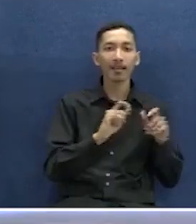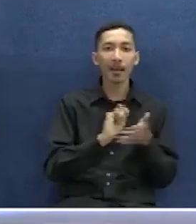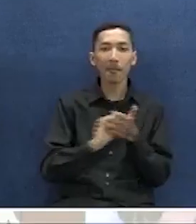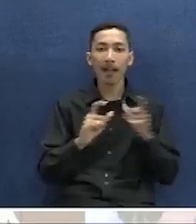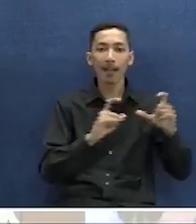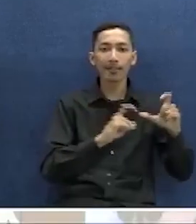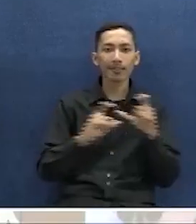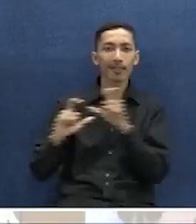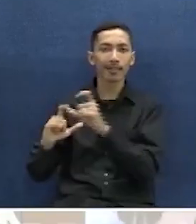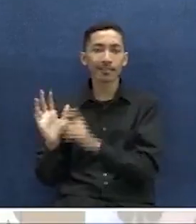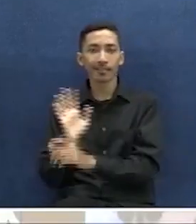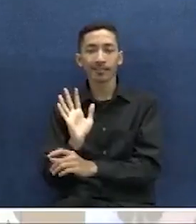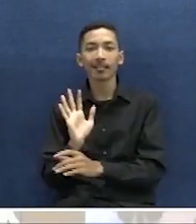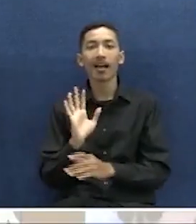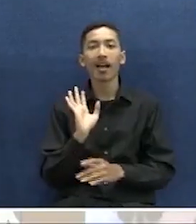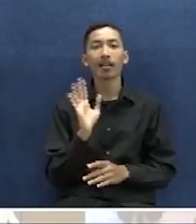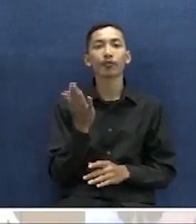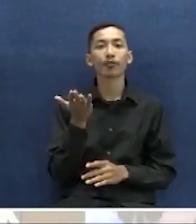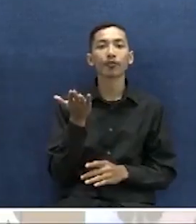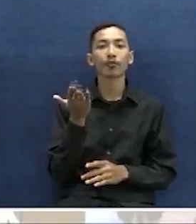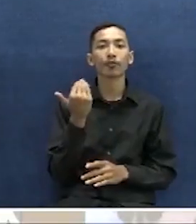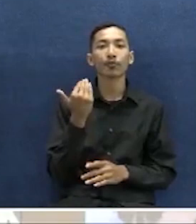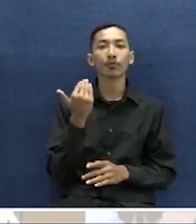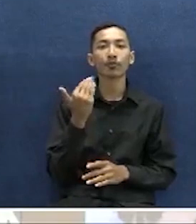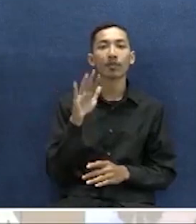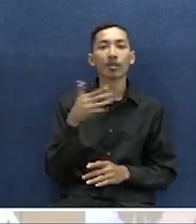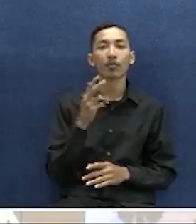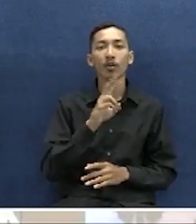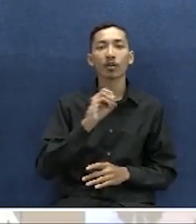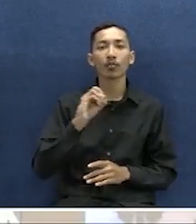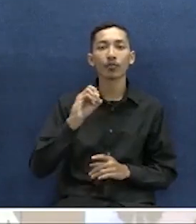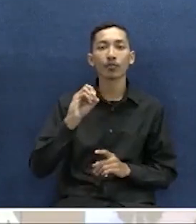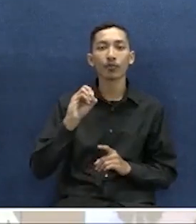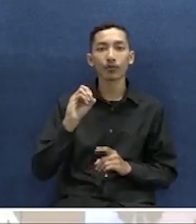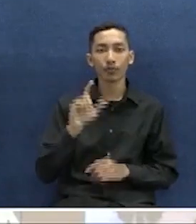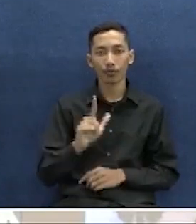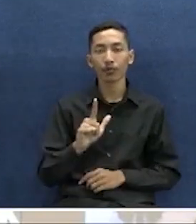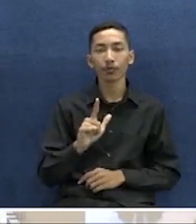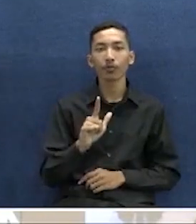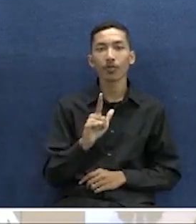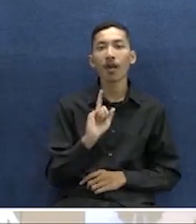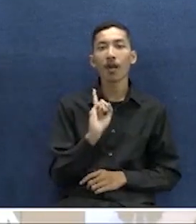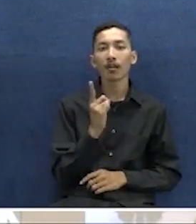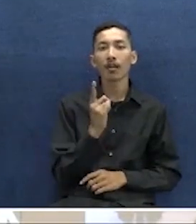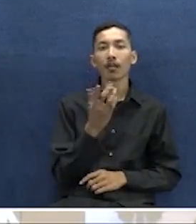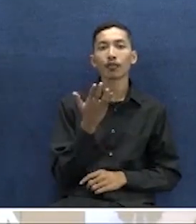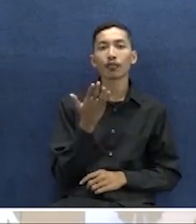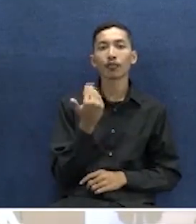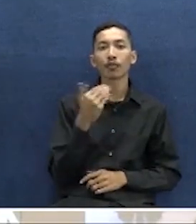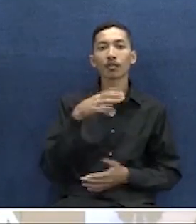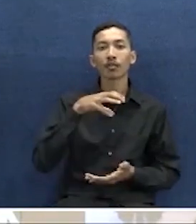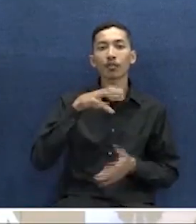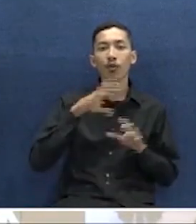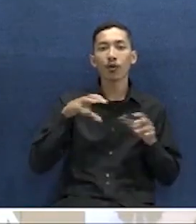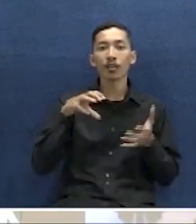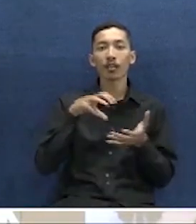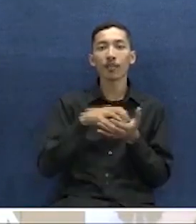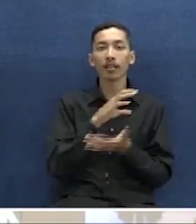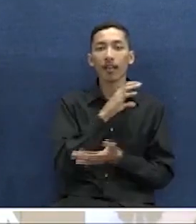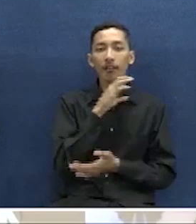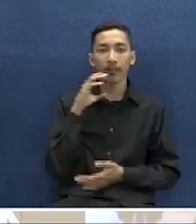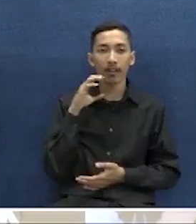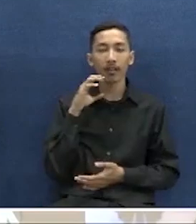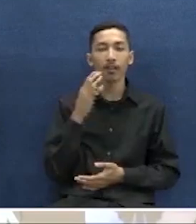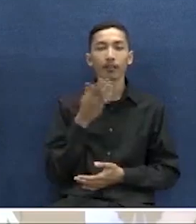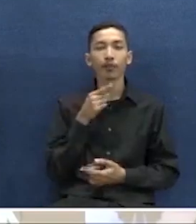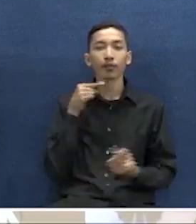jadi disable TV di tahun 2007 and saya sama Uje sempat bikin itu jadi kita nongkrong di kafe-kafe ya sekarang di salah